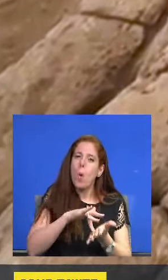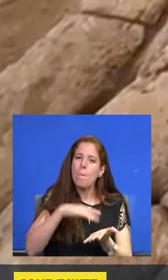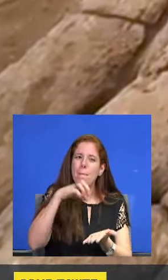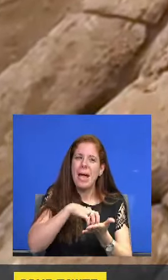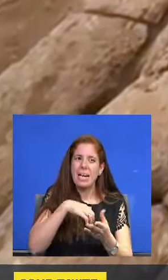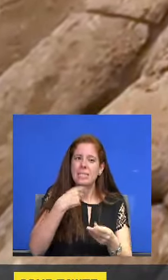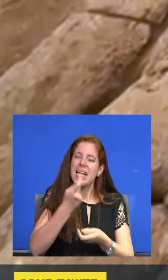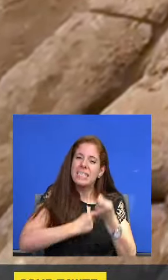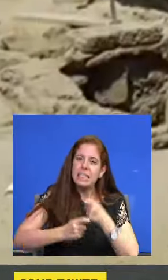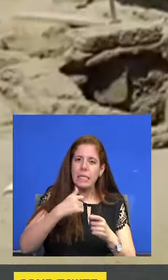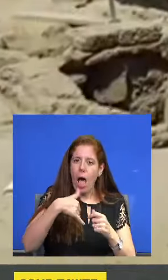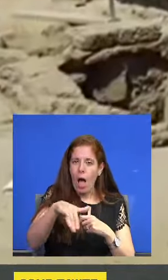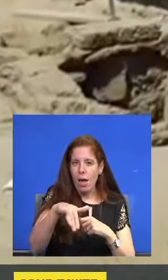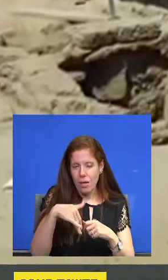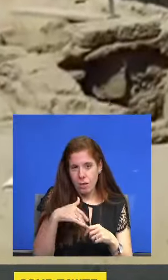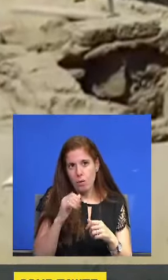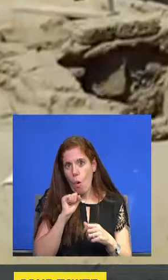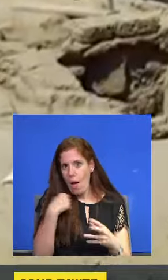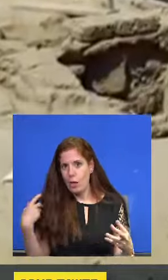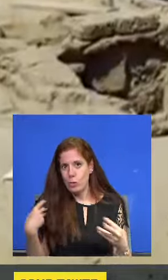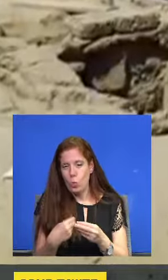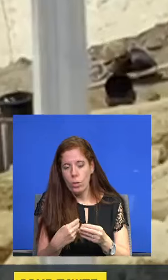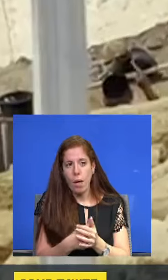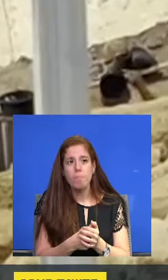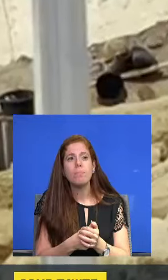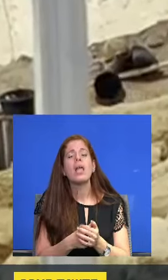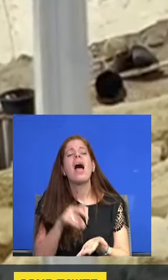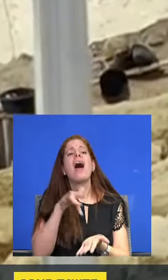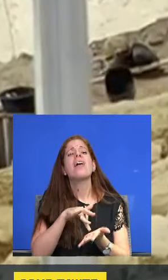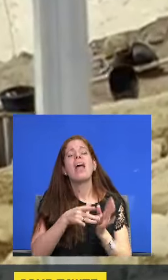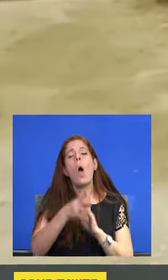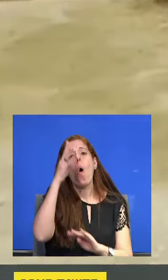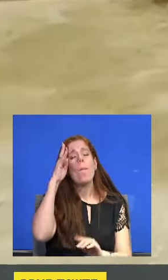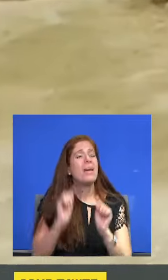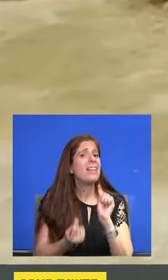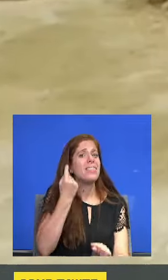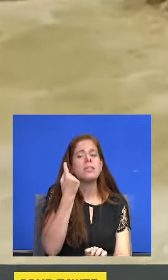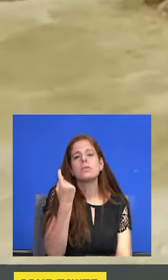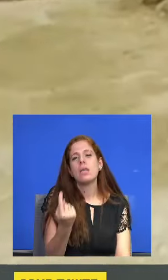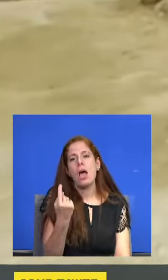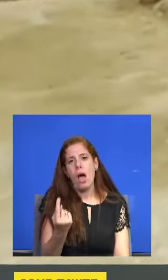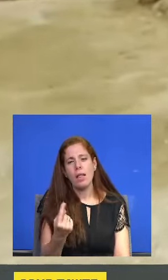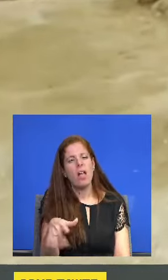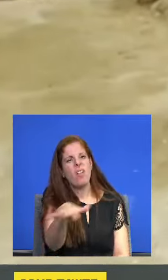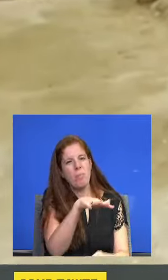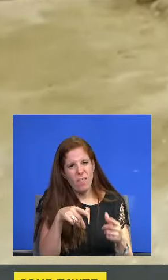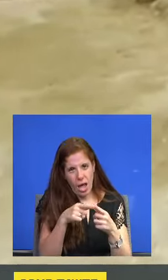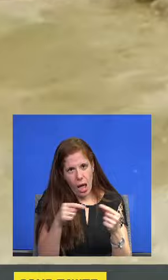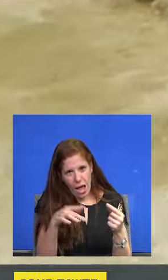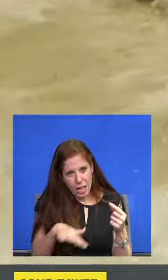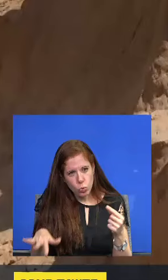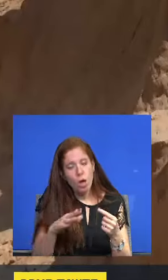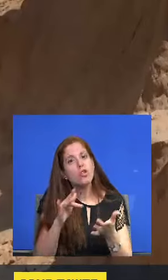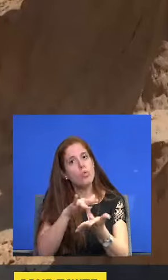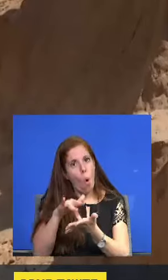לאורך ההיסטוריה. האתר הרומאי הנדיר הוא רק אחד, אך ברחבי הרצועה ישנם אתרים